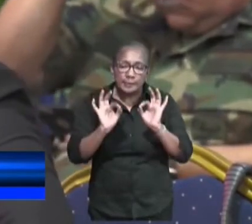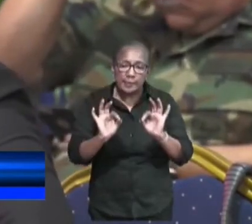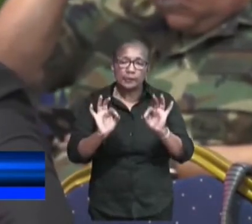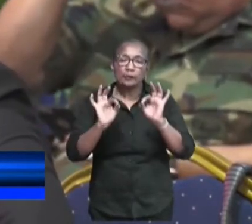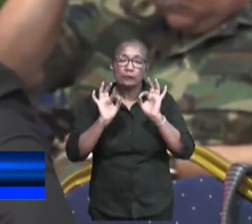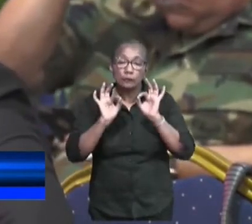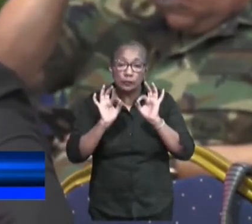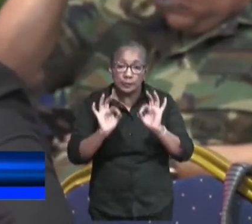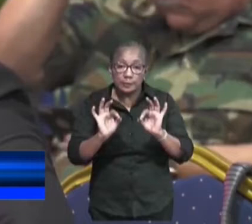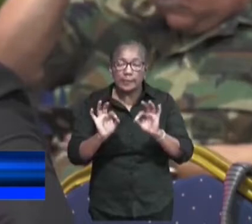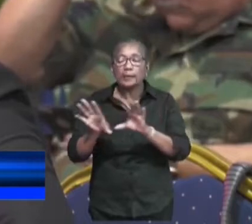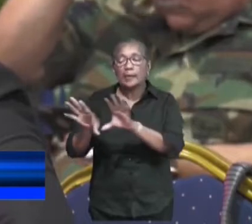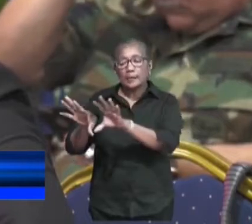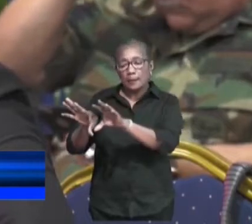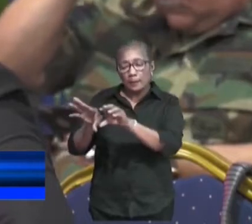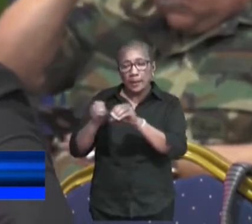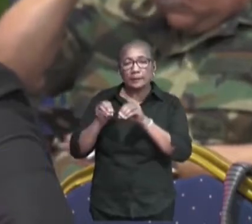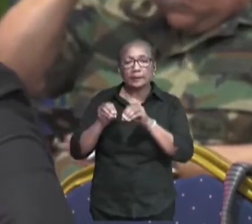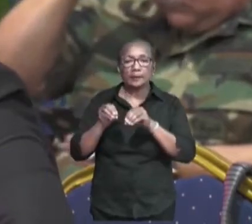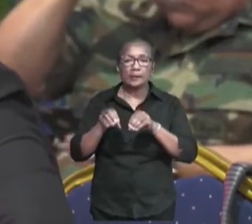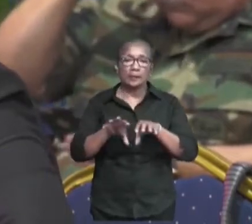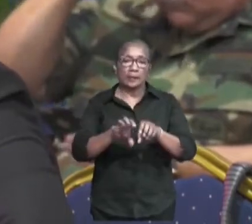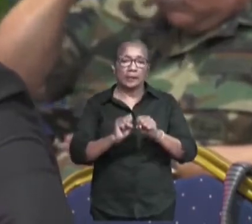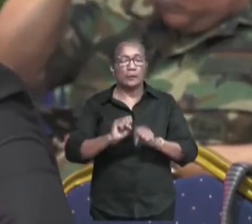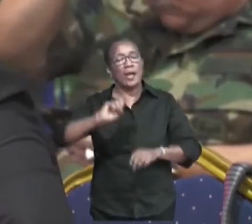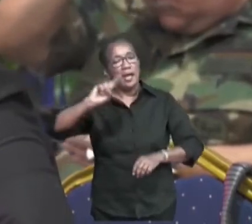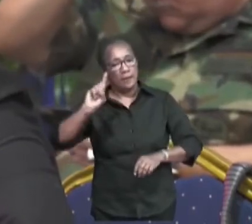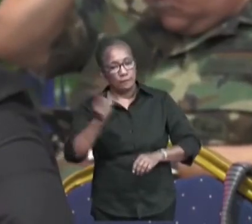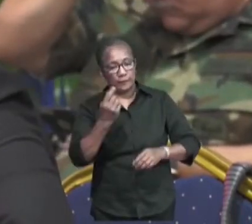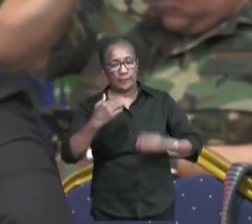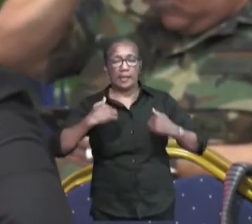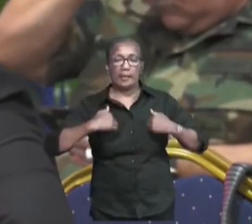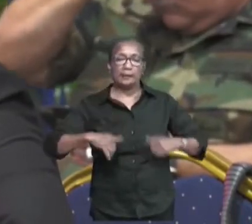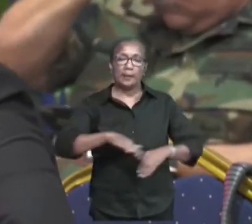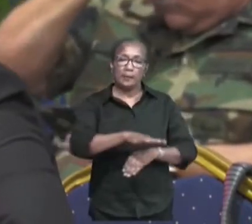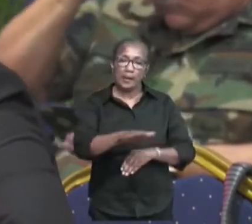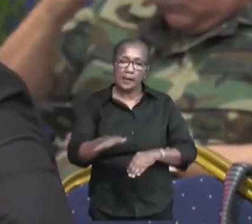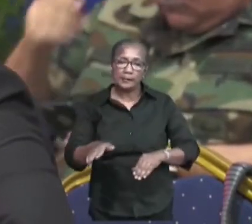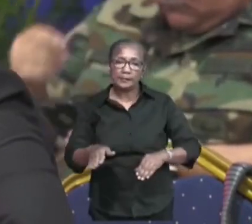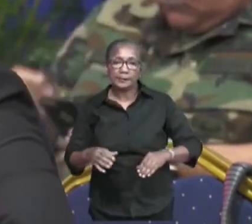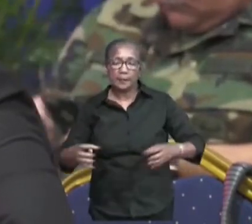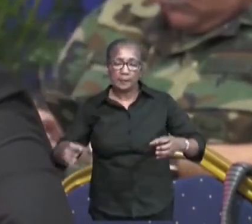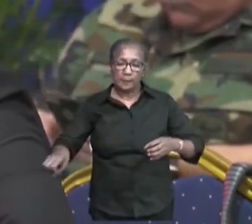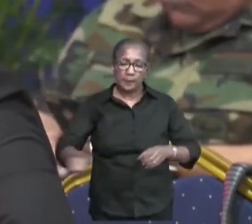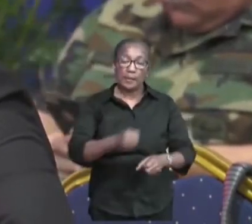heel voorzichtig naar je maatregelen moeten kijken. En vooral de gemeenschap, participatie